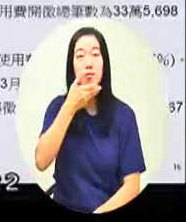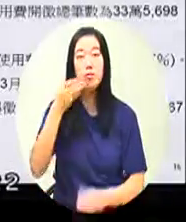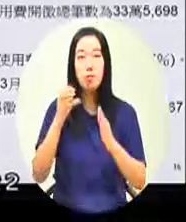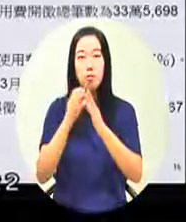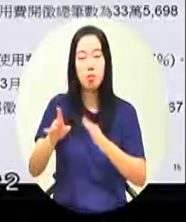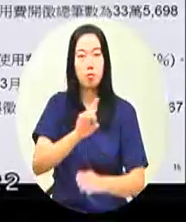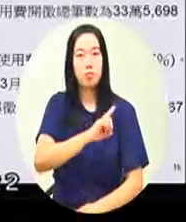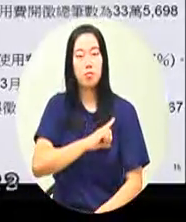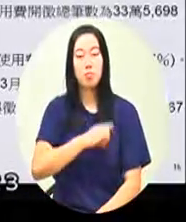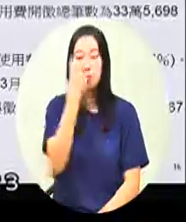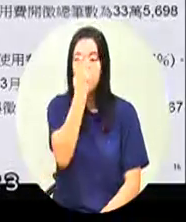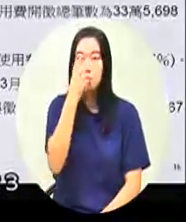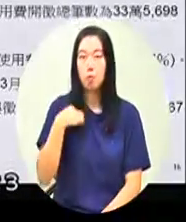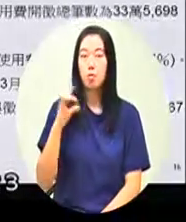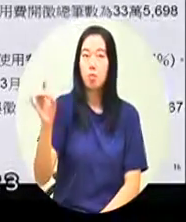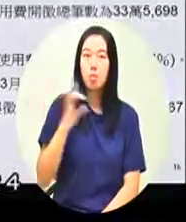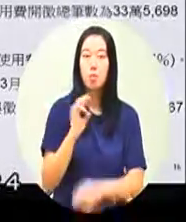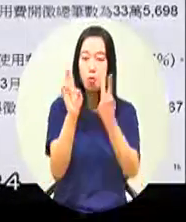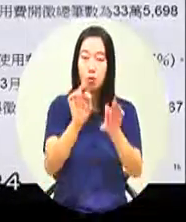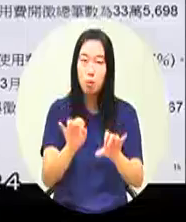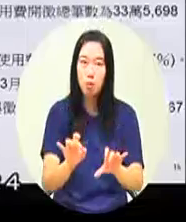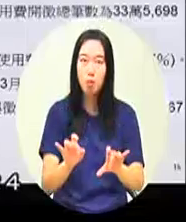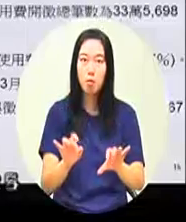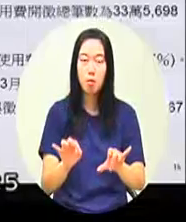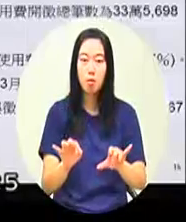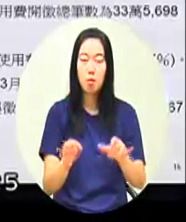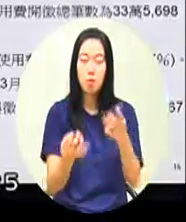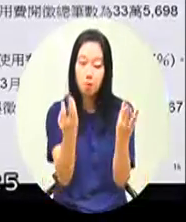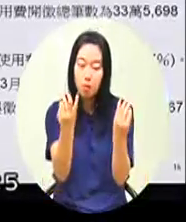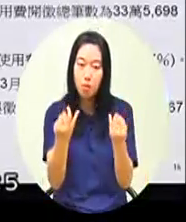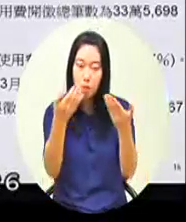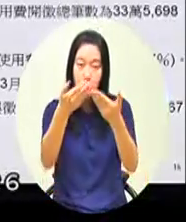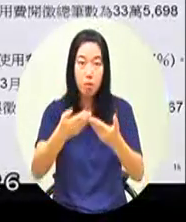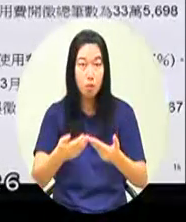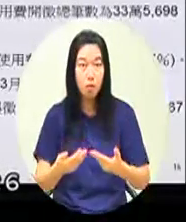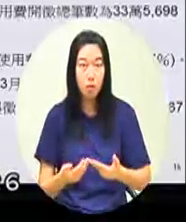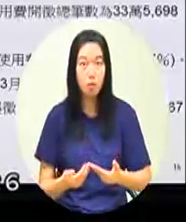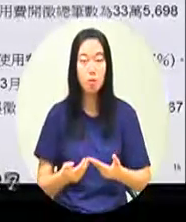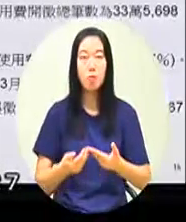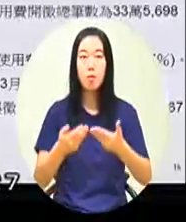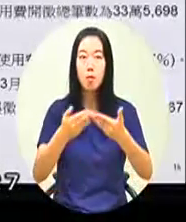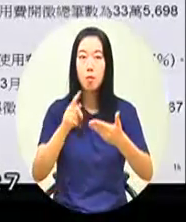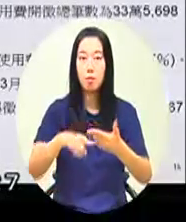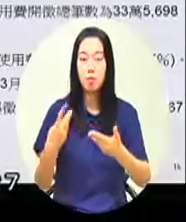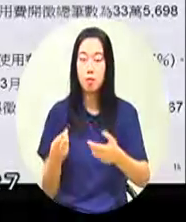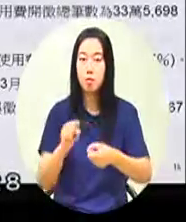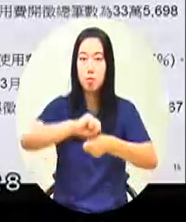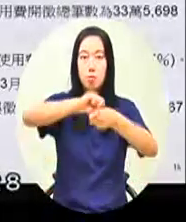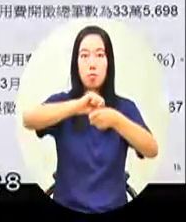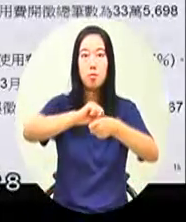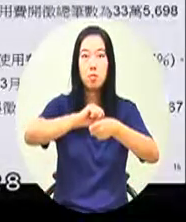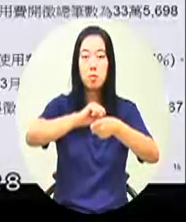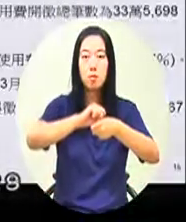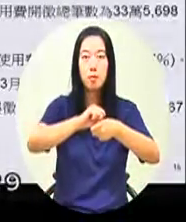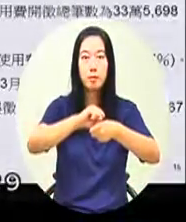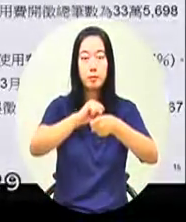主检查的部分，透过一个电脑系统比对这一个竣工图资，这个部分增加了2,257笔。那我们持